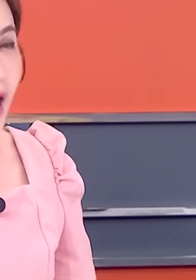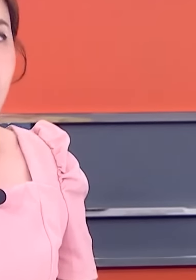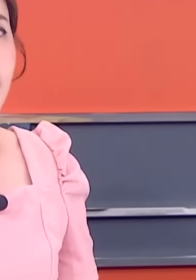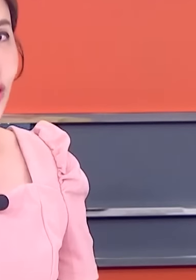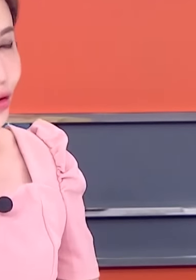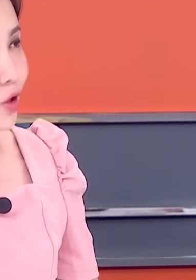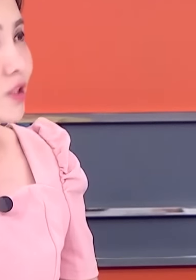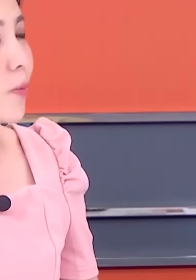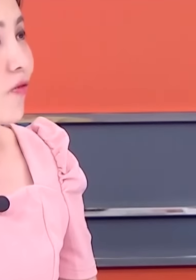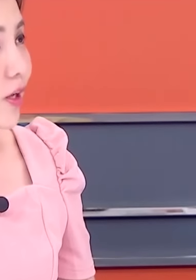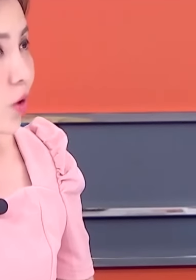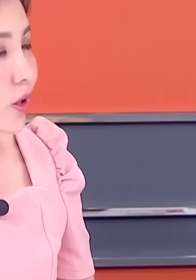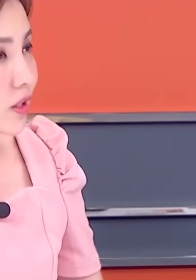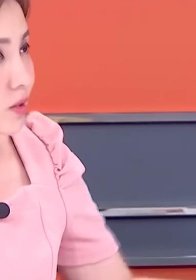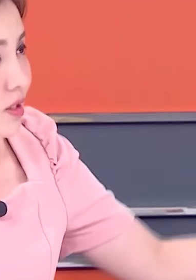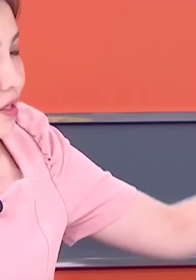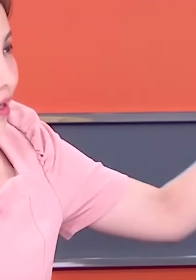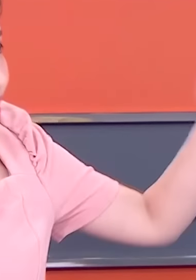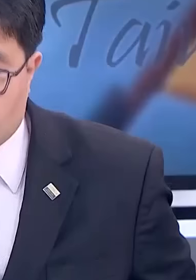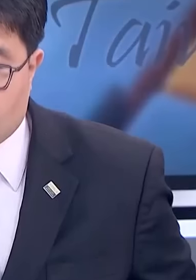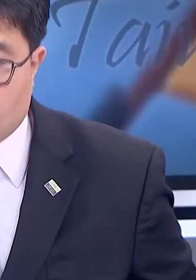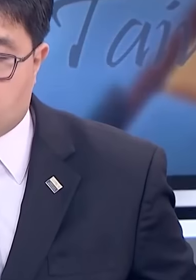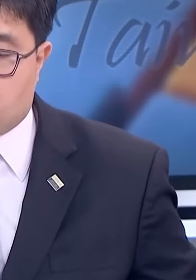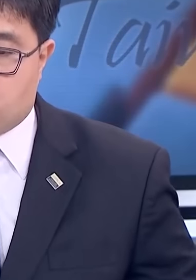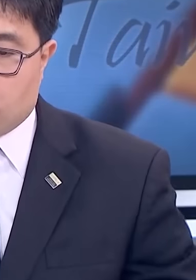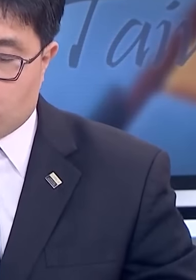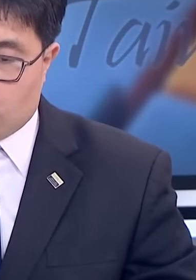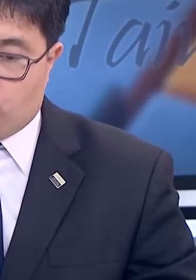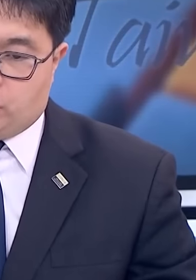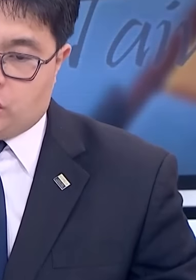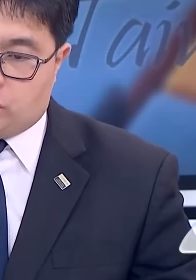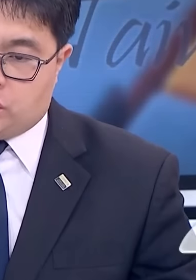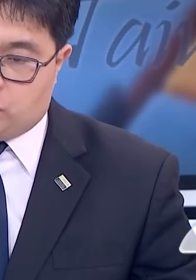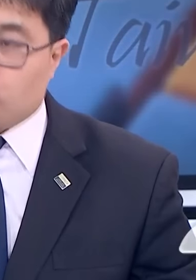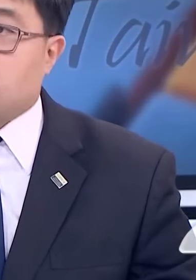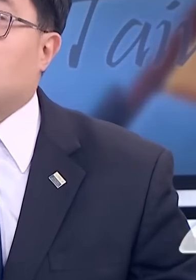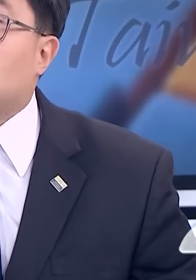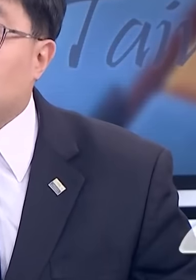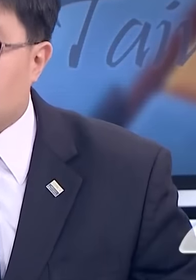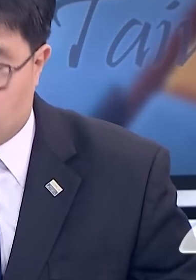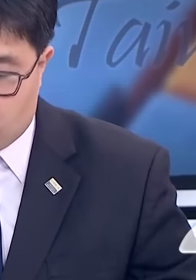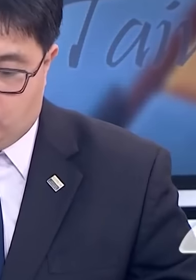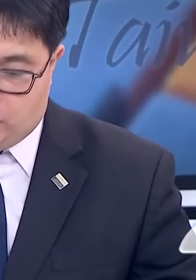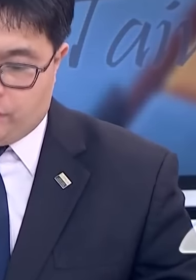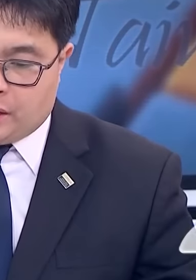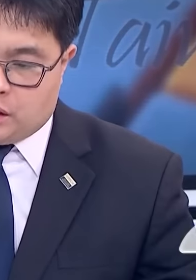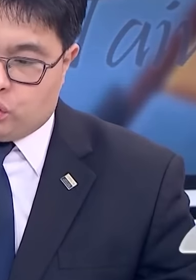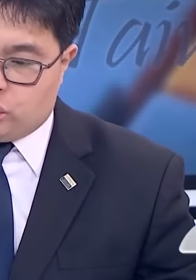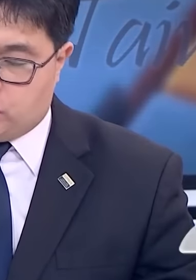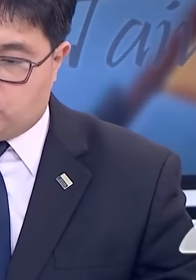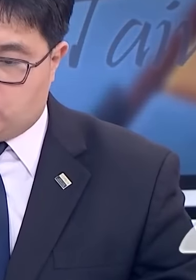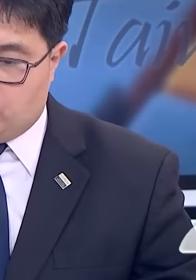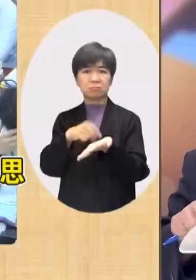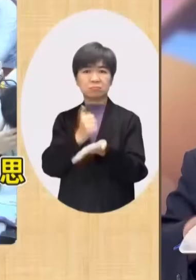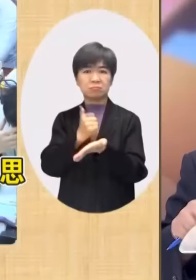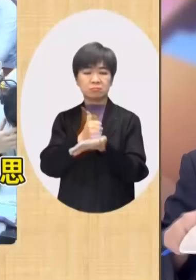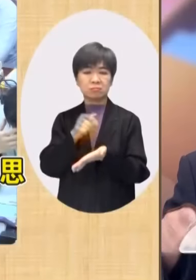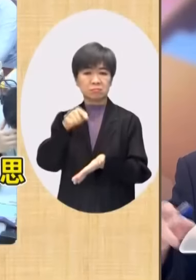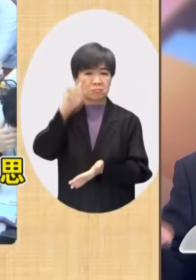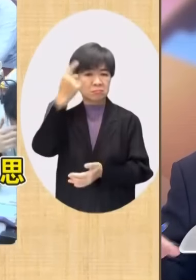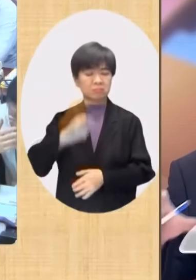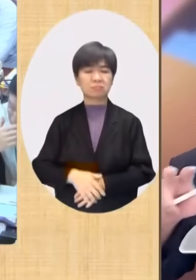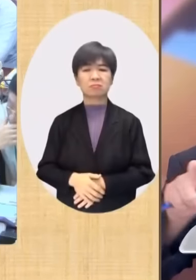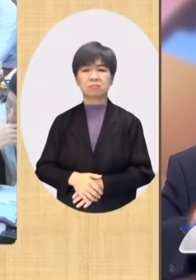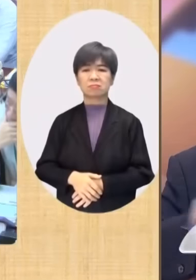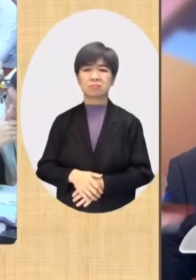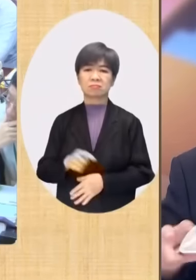头了吗？连举手这个部分也都有问题，是不是？ 对，因为他前提问题就是程序问题。 对， 立法程序其实123个法